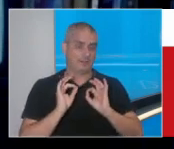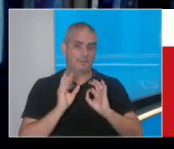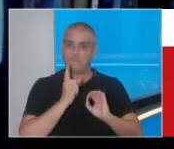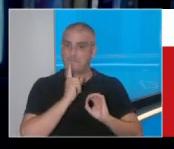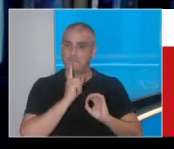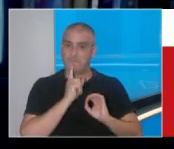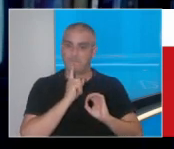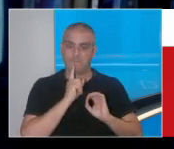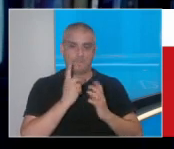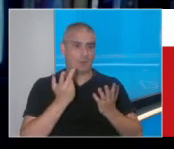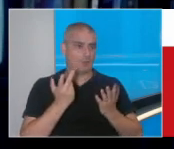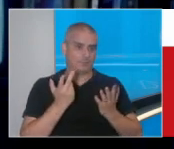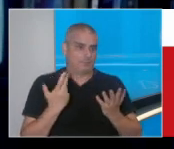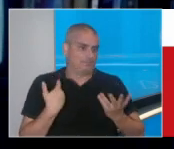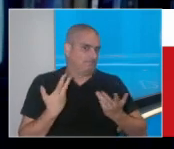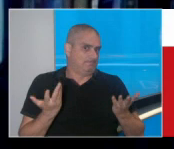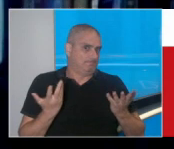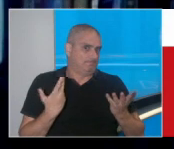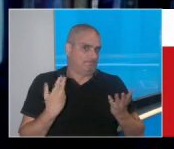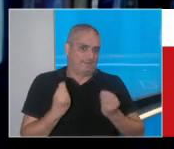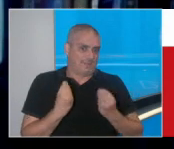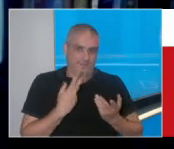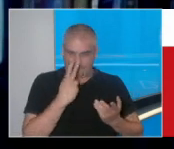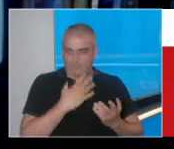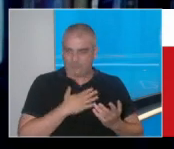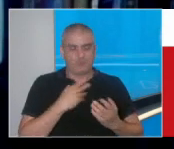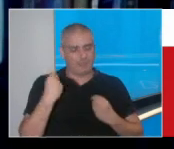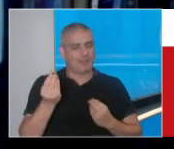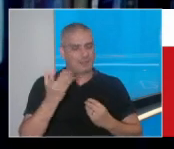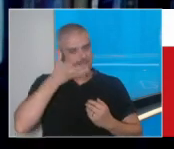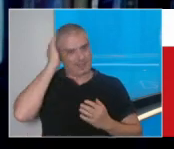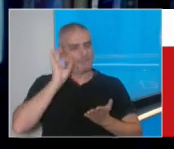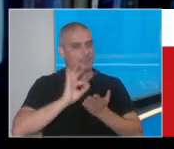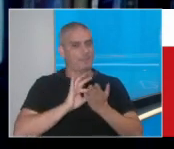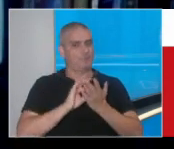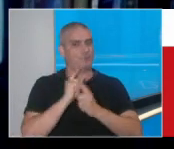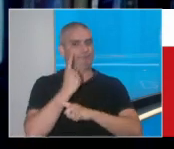מעט מאוד מחירים מבחינתנו, אני חושבת שנתן ללפיד נקודות משמעותיות